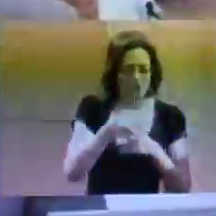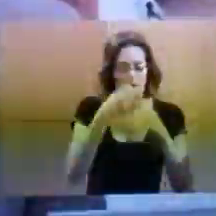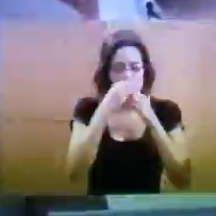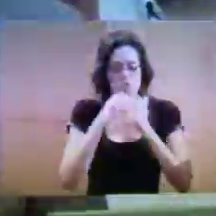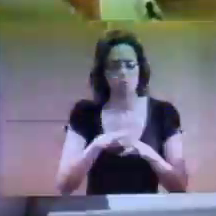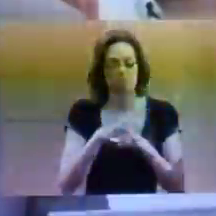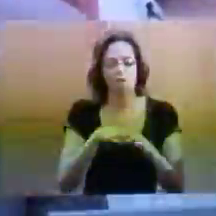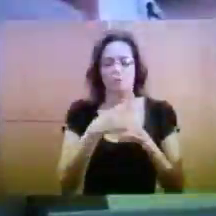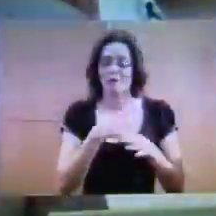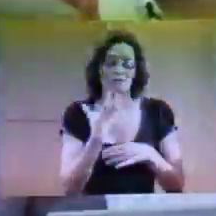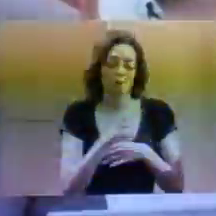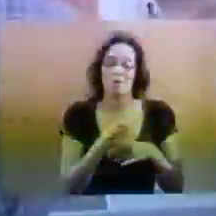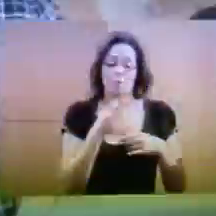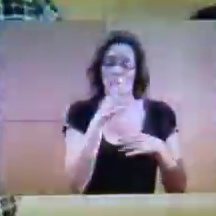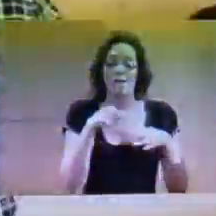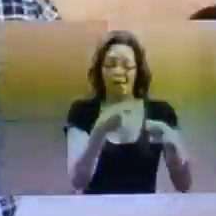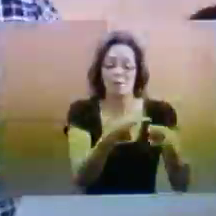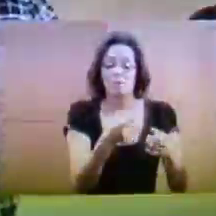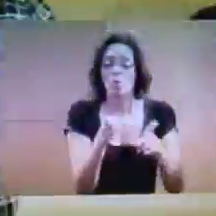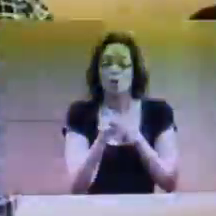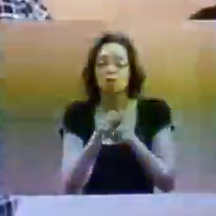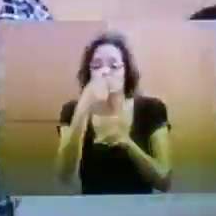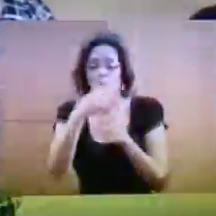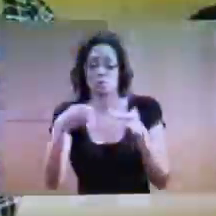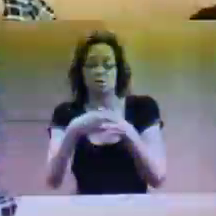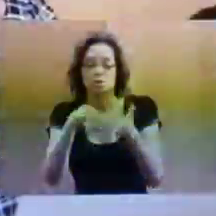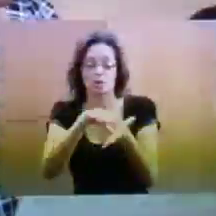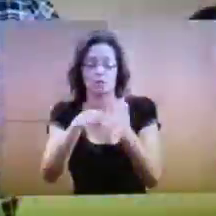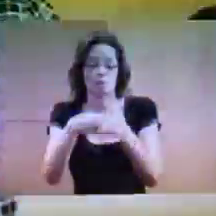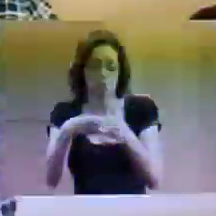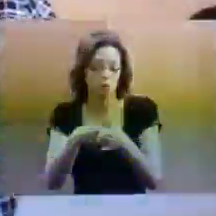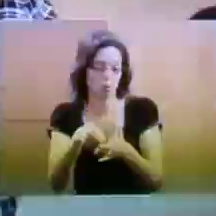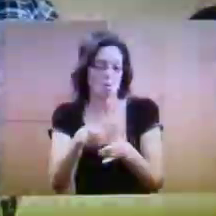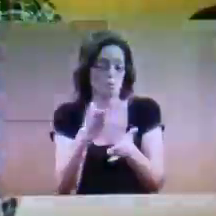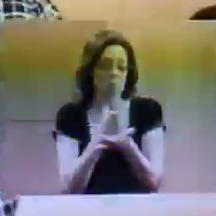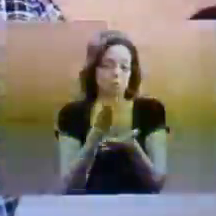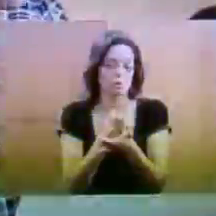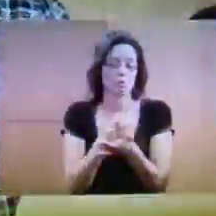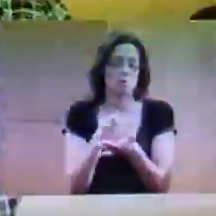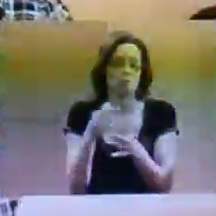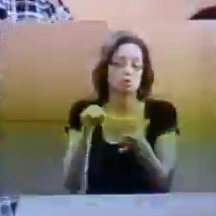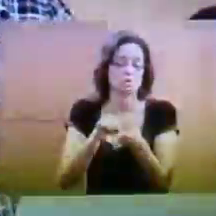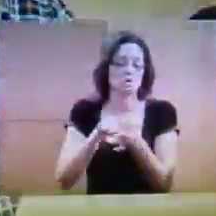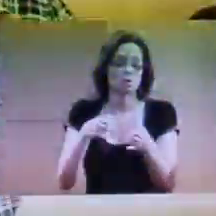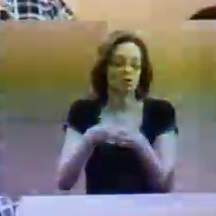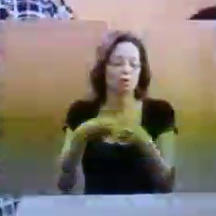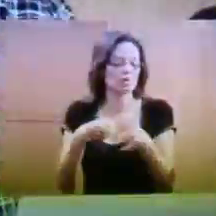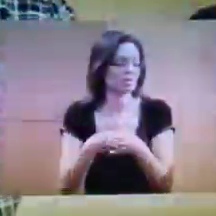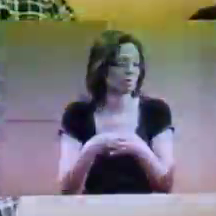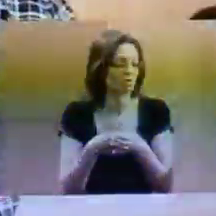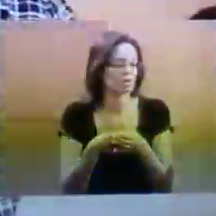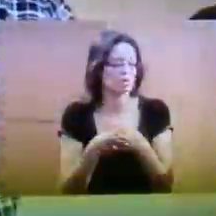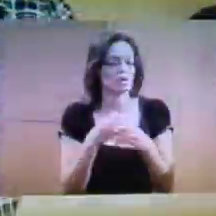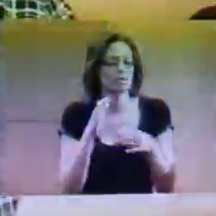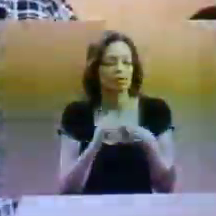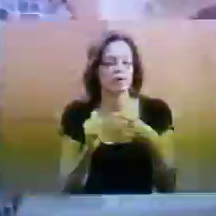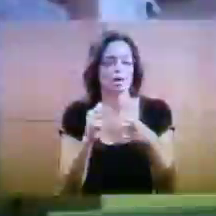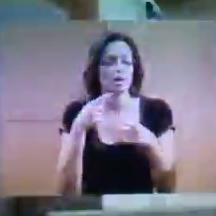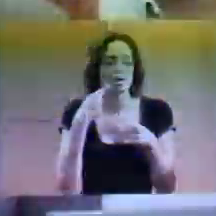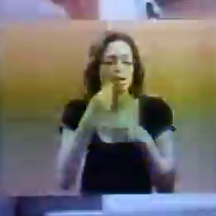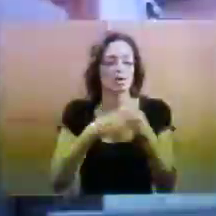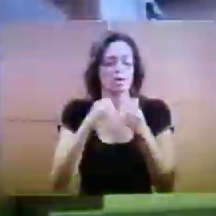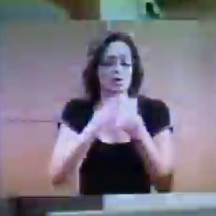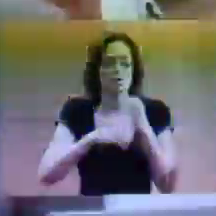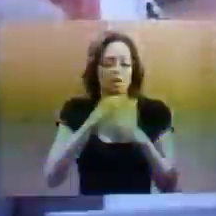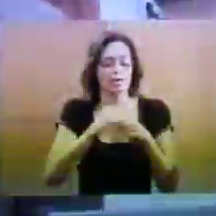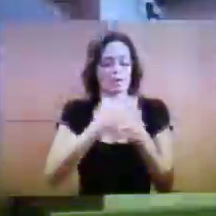pas y aller, mais également pour les centres de formation. Je rappelle que les centres de formation ne sont payés qu'au prorata des